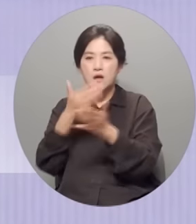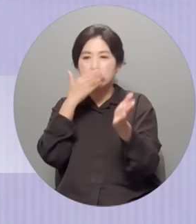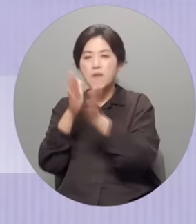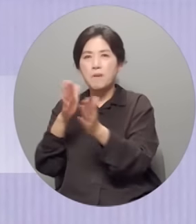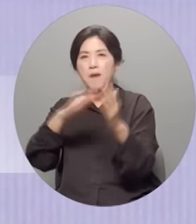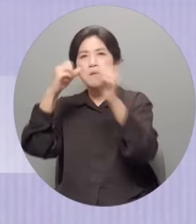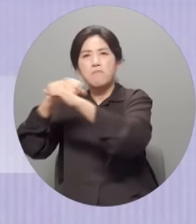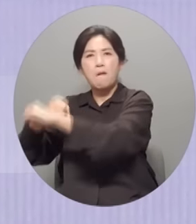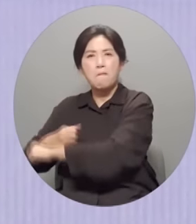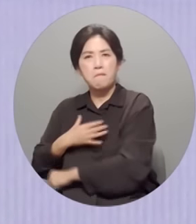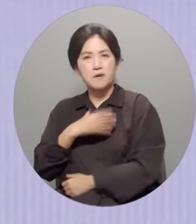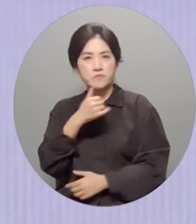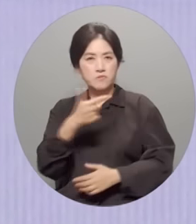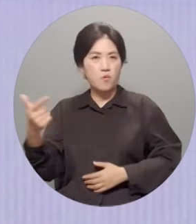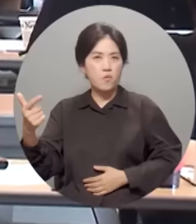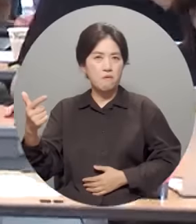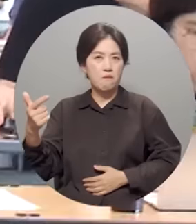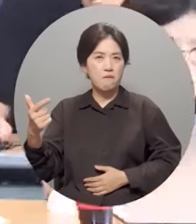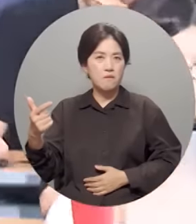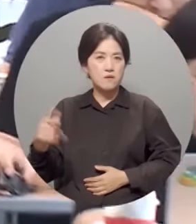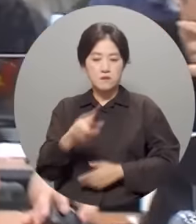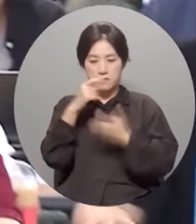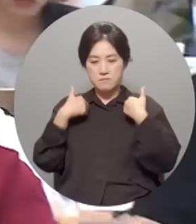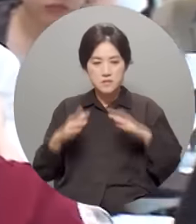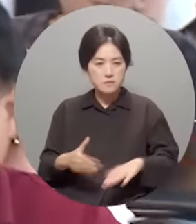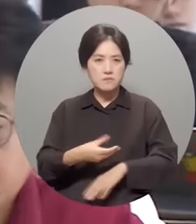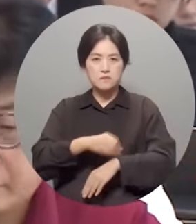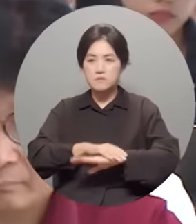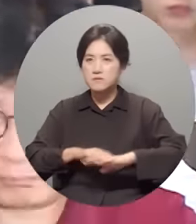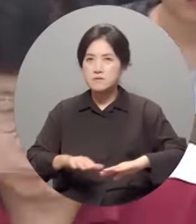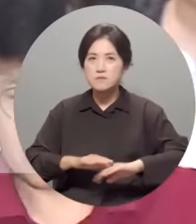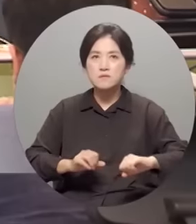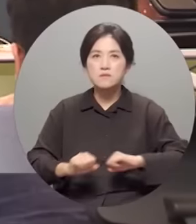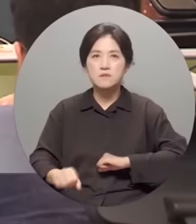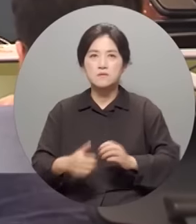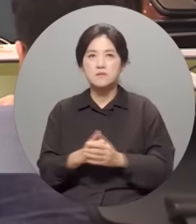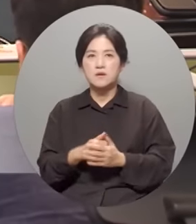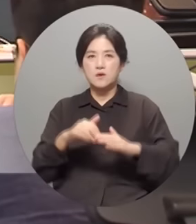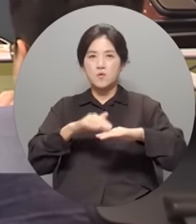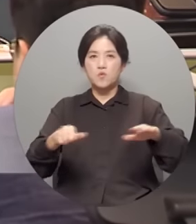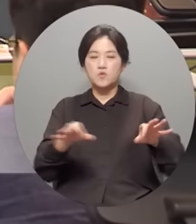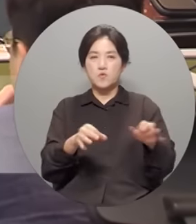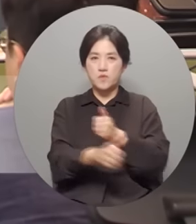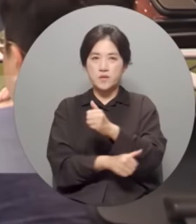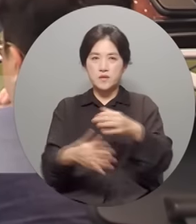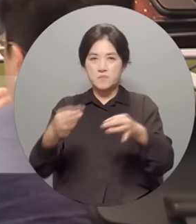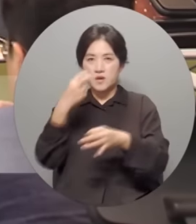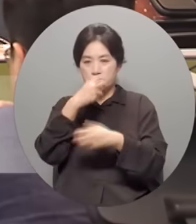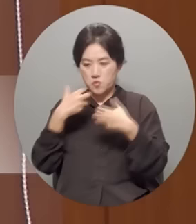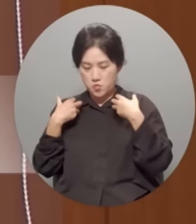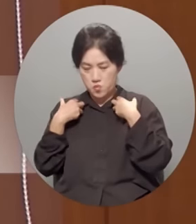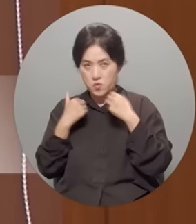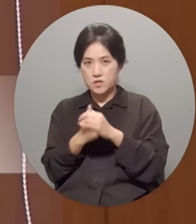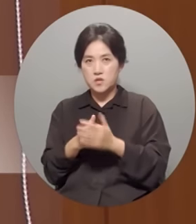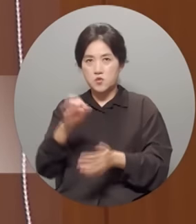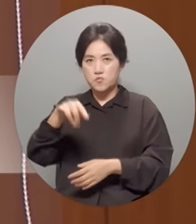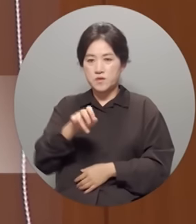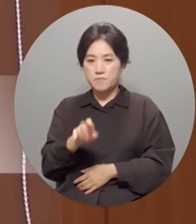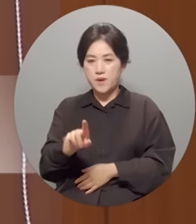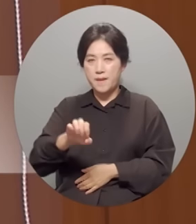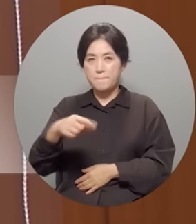있다는 우려가 커지고 있습니다. 정부도 본격 대응에 나섰습니다. 공정거래위원회와 금융감독원은 위메프와